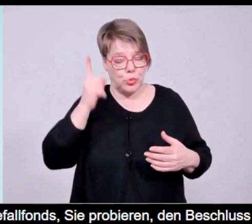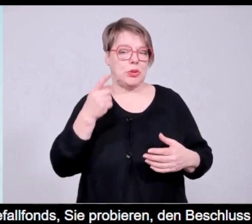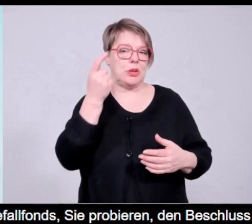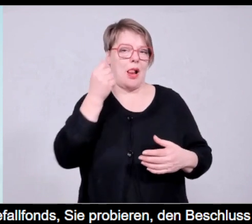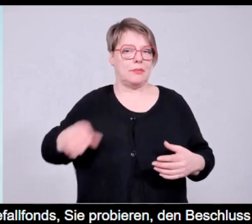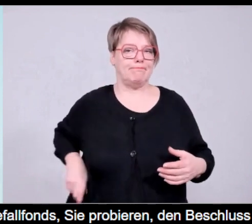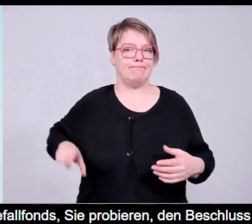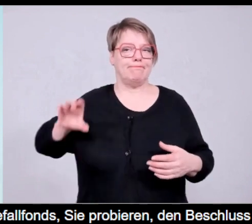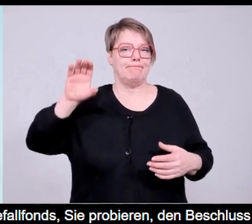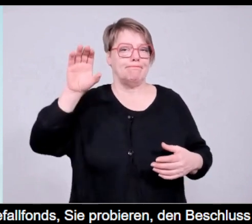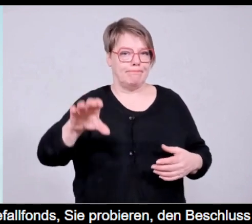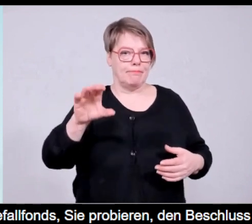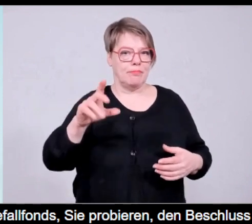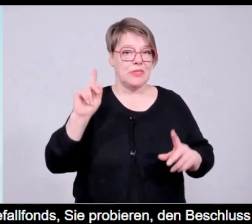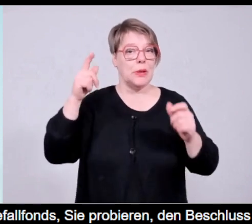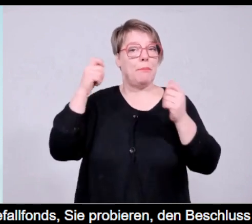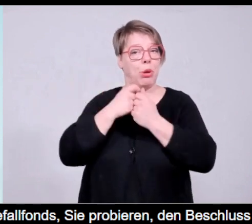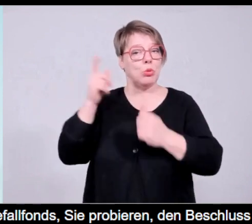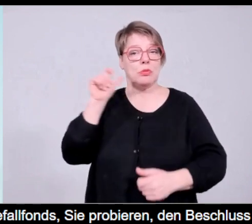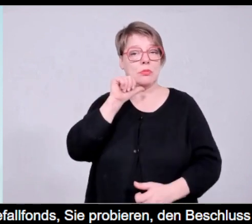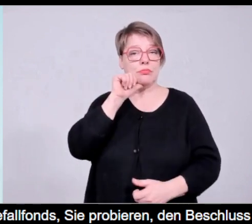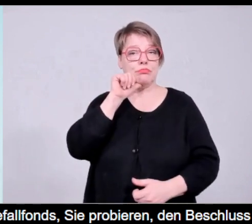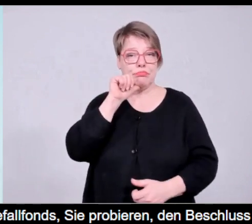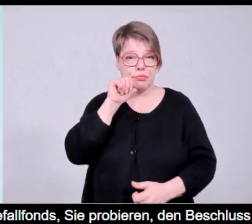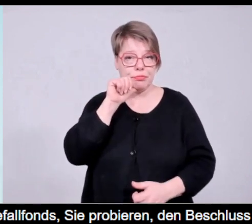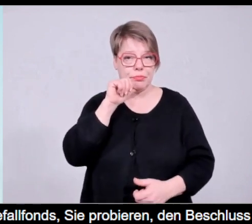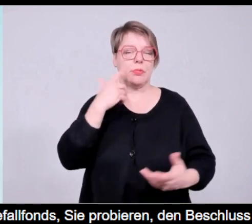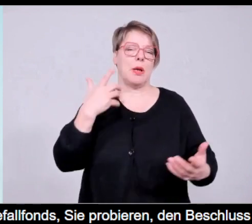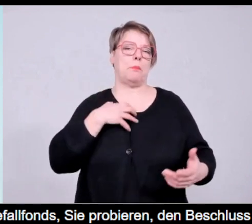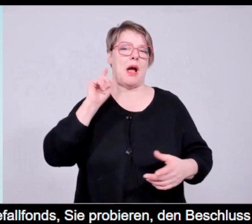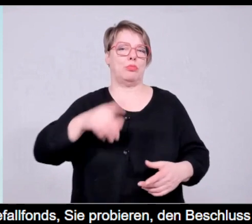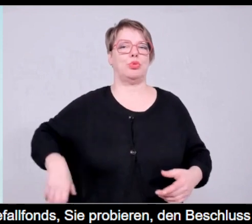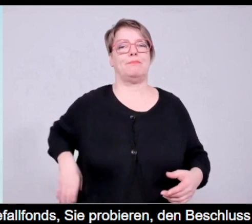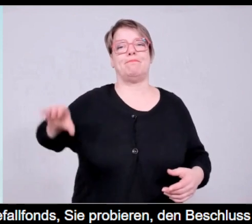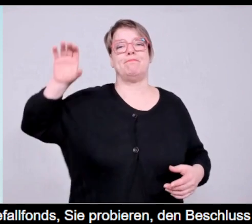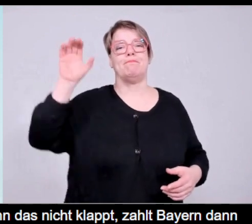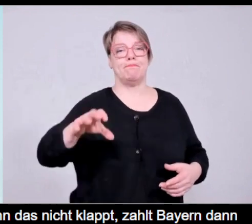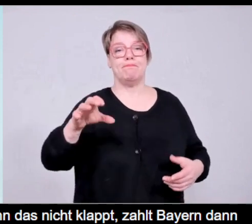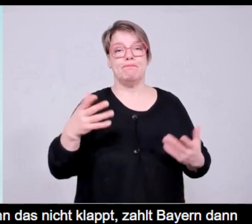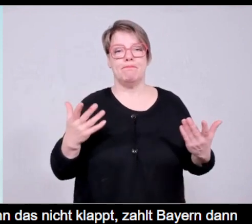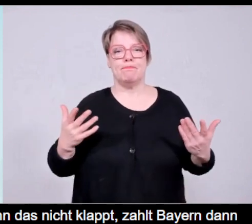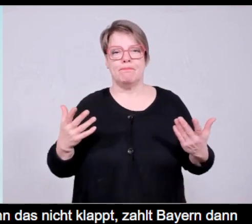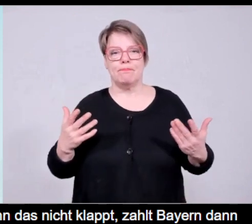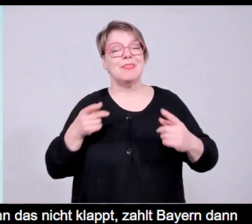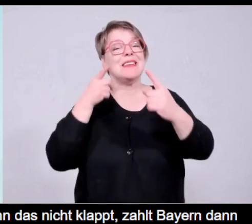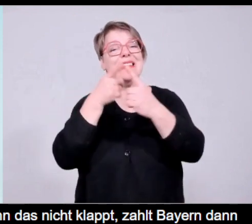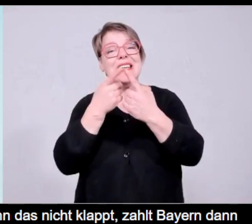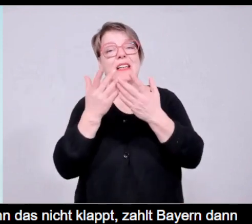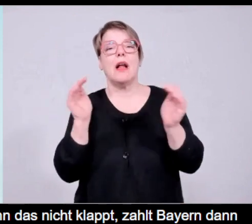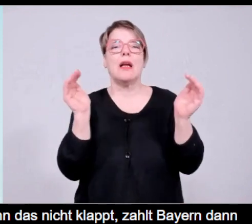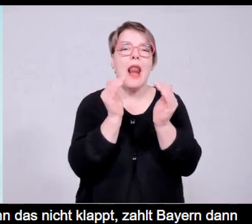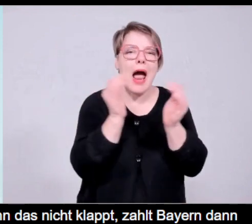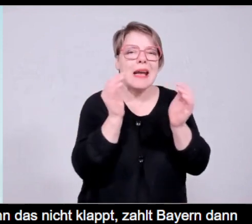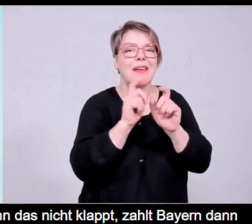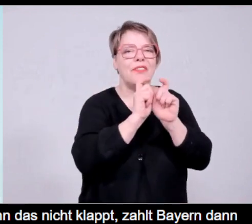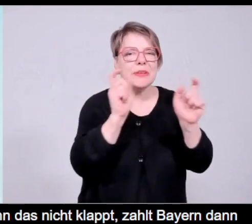beantragen können. Deshalb ist es lohnenswert, noch einmal die Bemühungen zu starten in Richtung